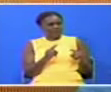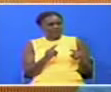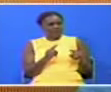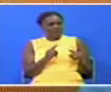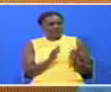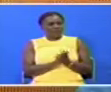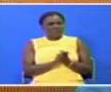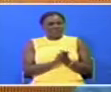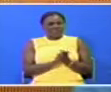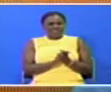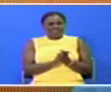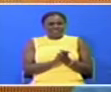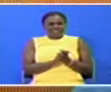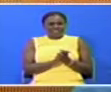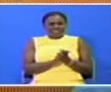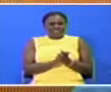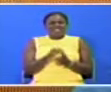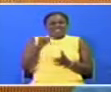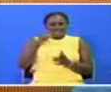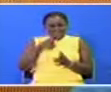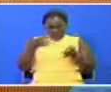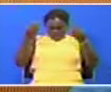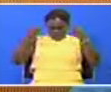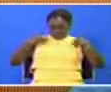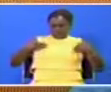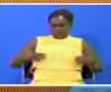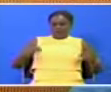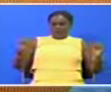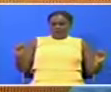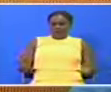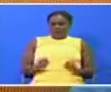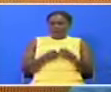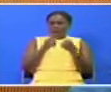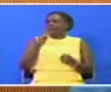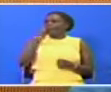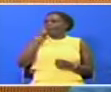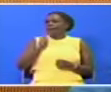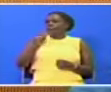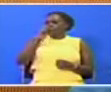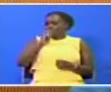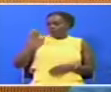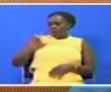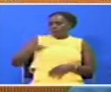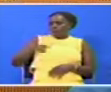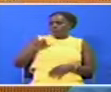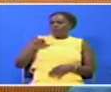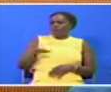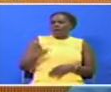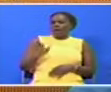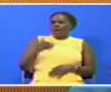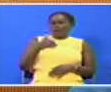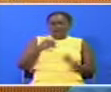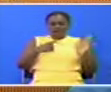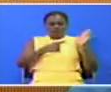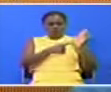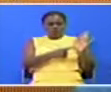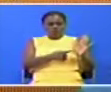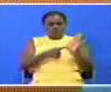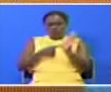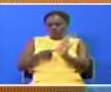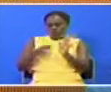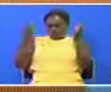Haya, tuvuke boda sasa. Mitindo mipya ya mavazi hushuhudiwa kila siku nchini Tanzania, na wanawake nchini humo wameandaa maonyesho ya mavazi